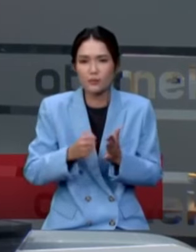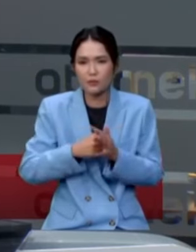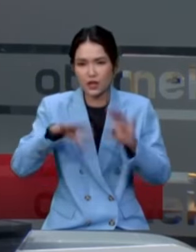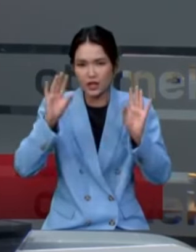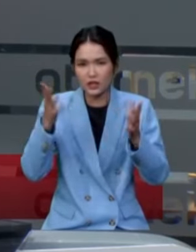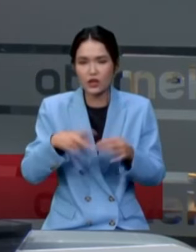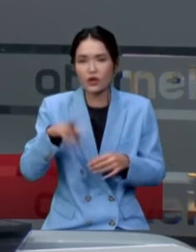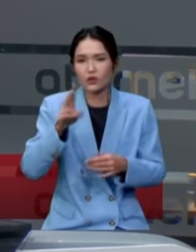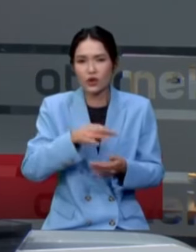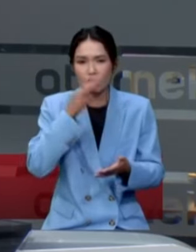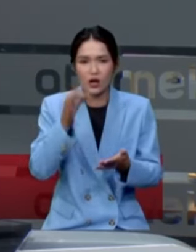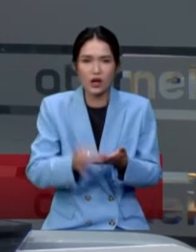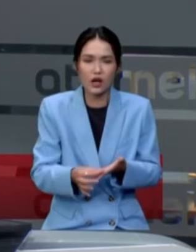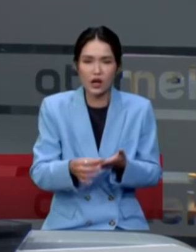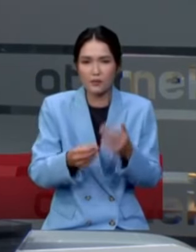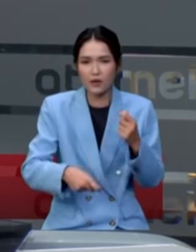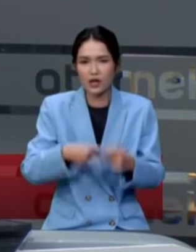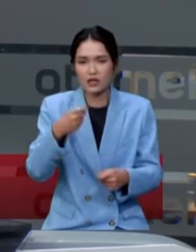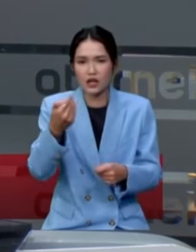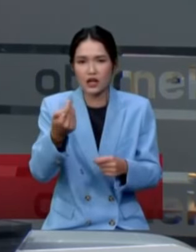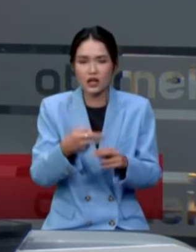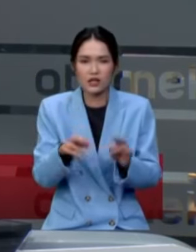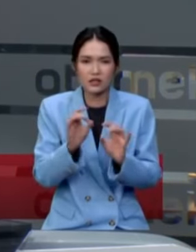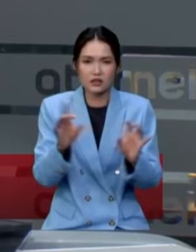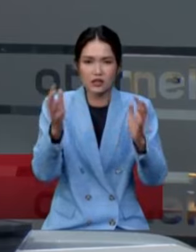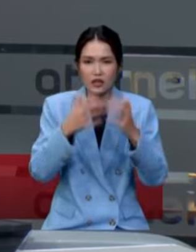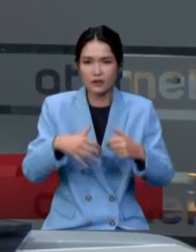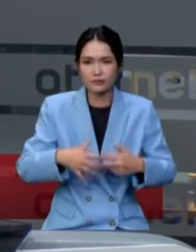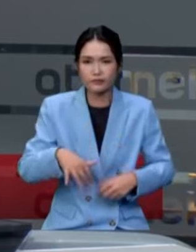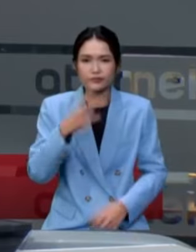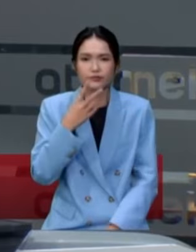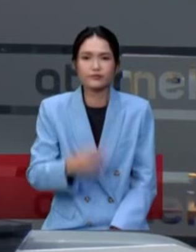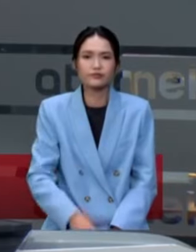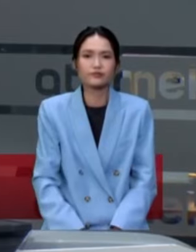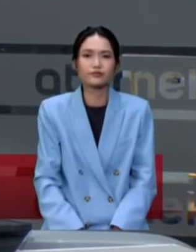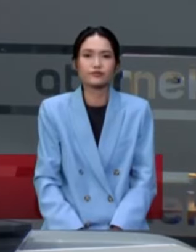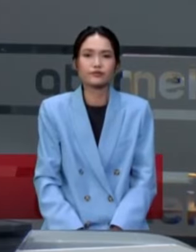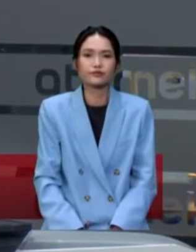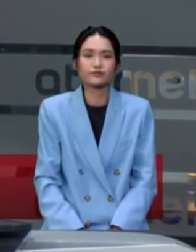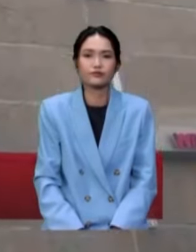и кто в ответе за морозную осаду, в ситуации разбиралась наш корреспондент Евгения Мягченко.